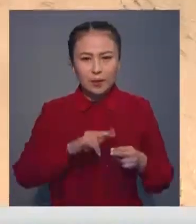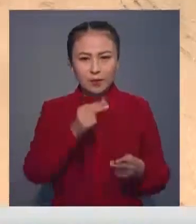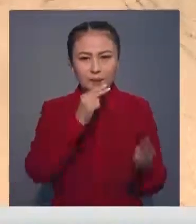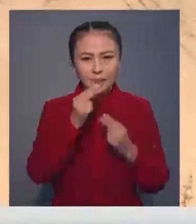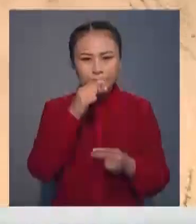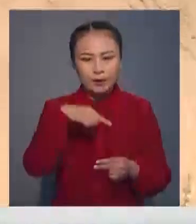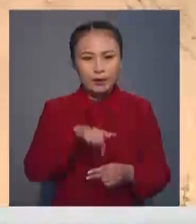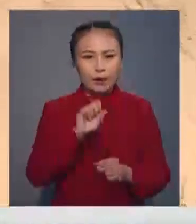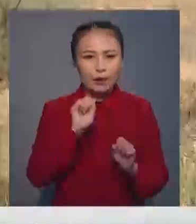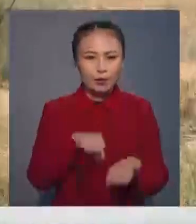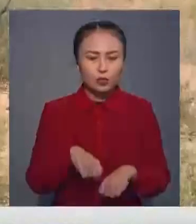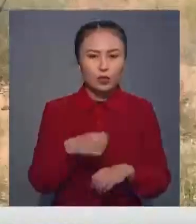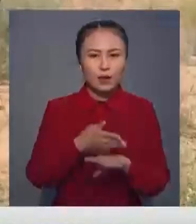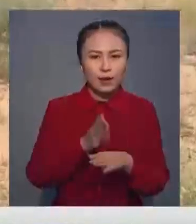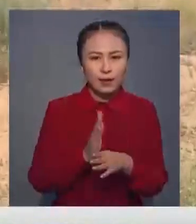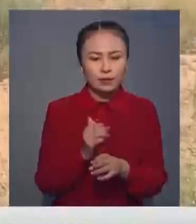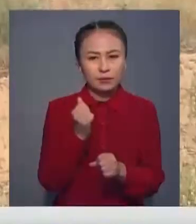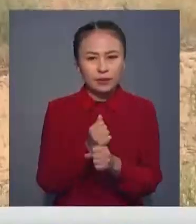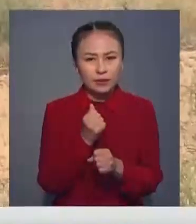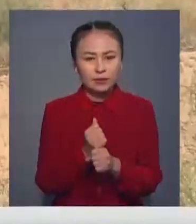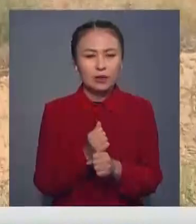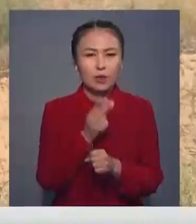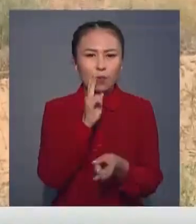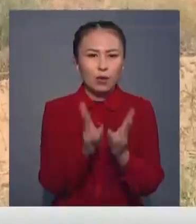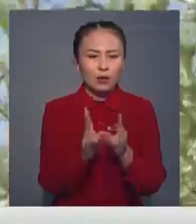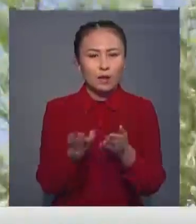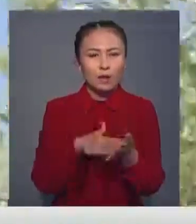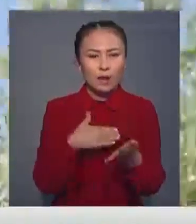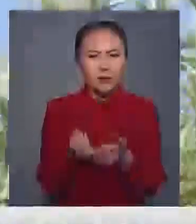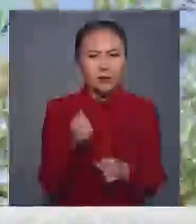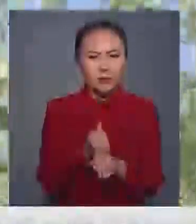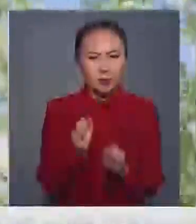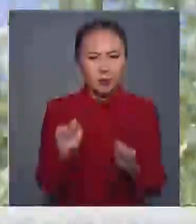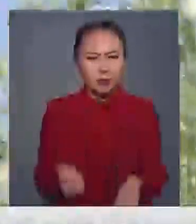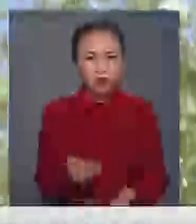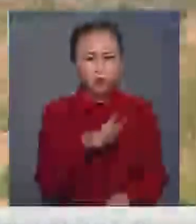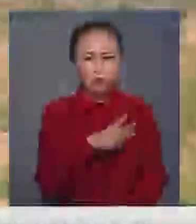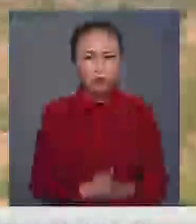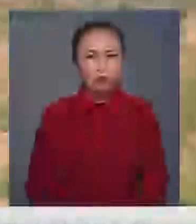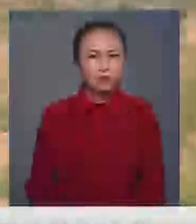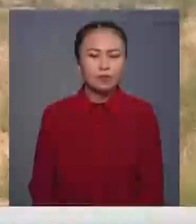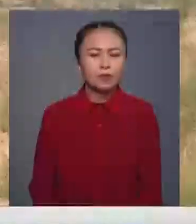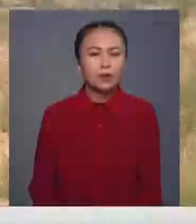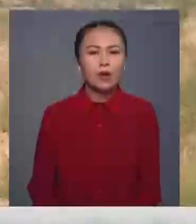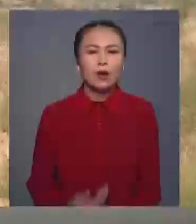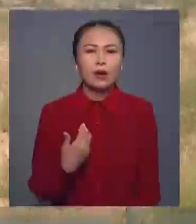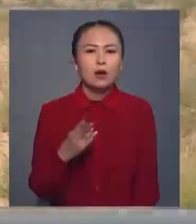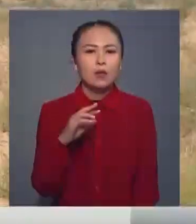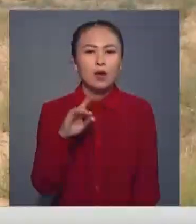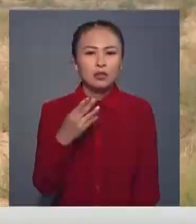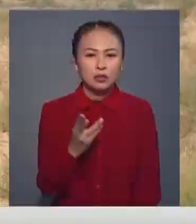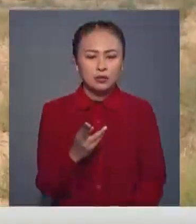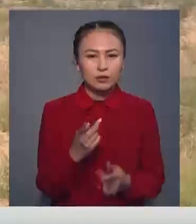он талқан ботқа пісіріп, күнбағыс майы секілді майда өндірілген. Менің әкем осы құмаршық бүкіл